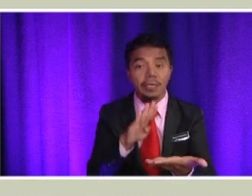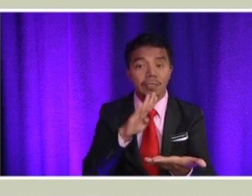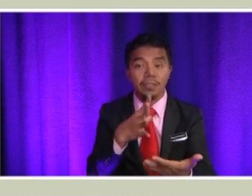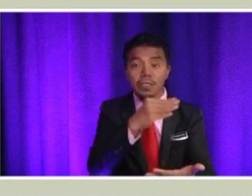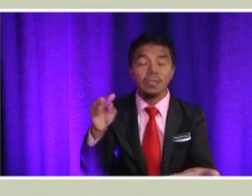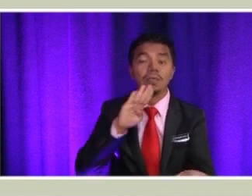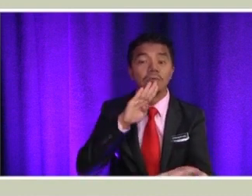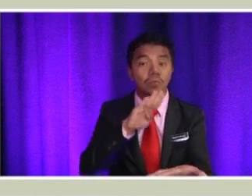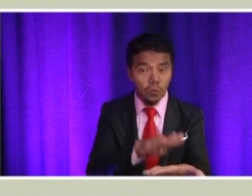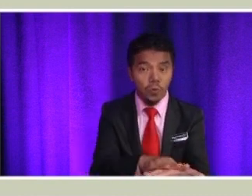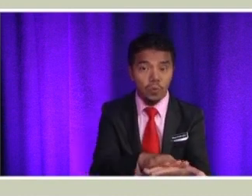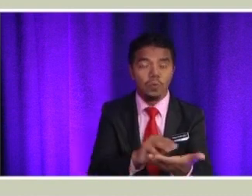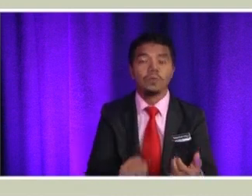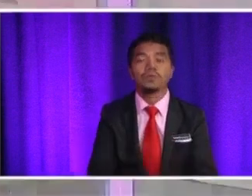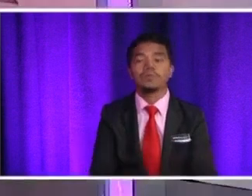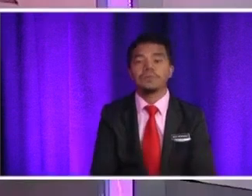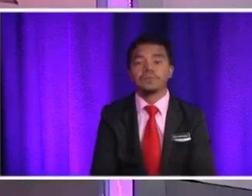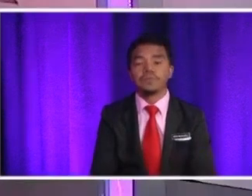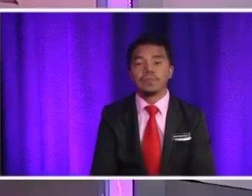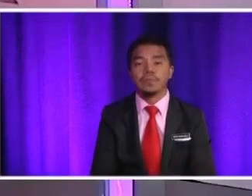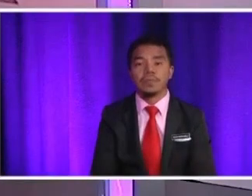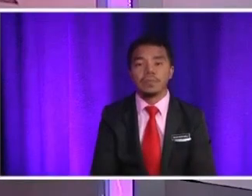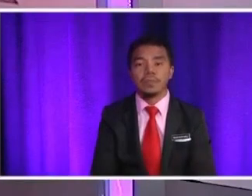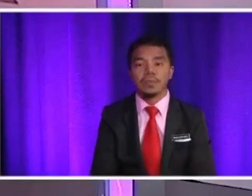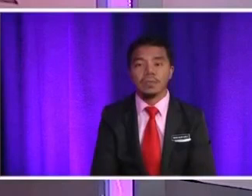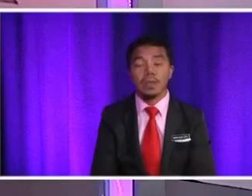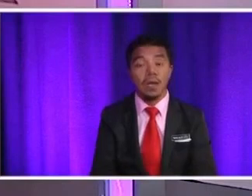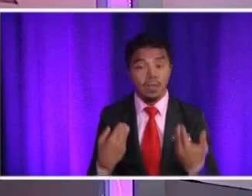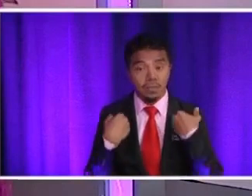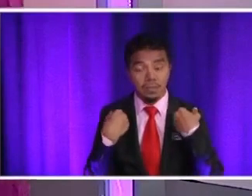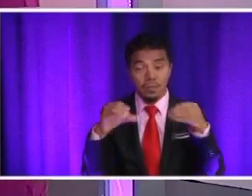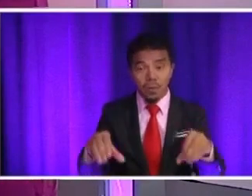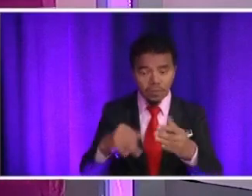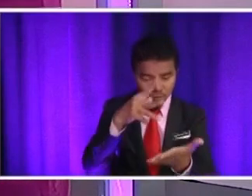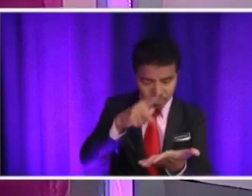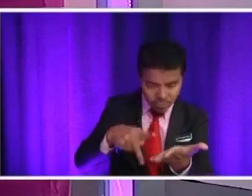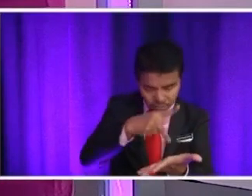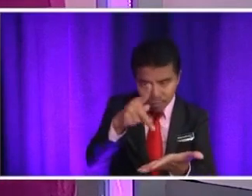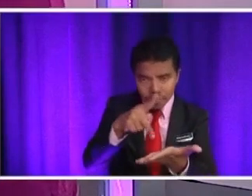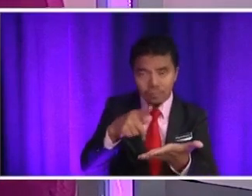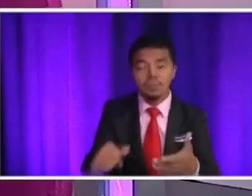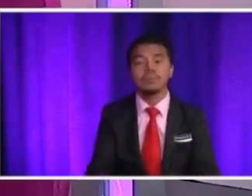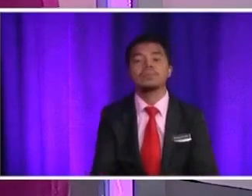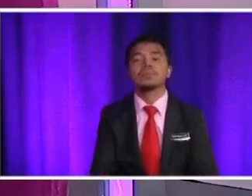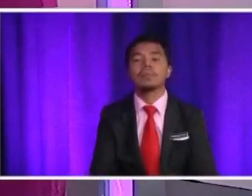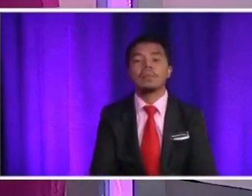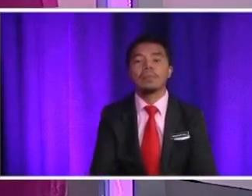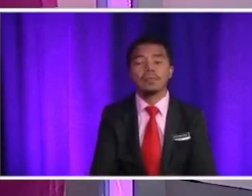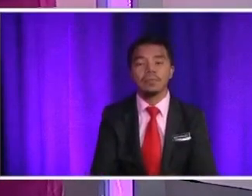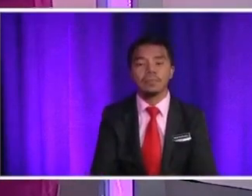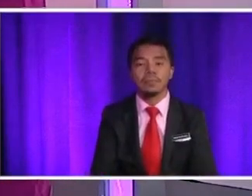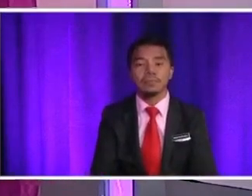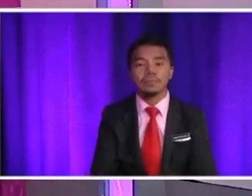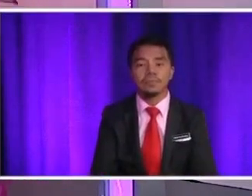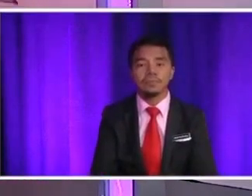main suka-suka je nak buat. Dia kena jalankan CSR dia lah. Seterusnya, dia kena fikirkan bahawa apa yang dihasilkan